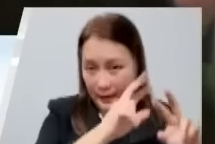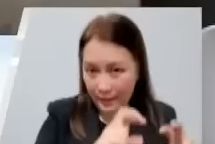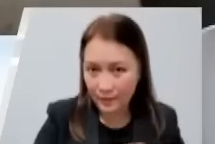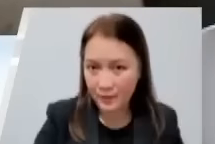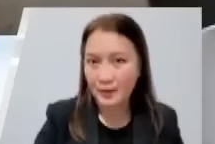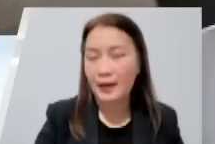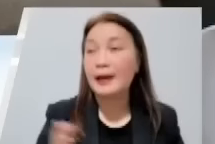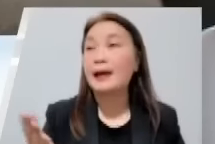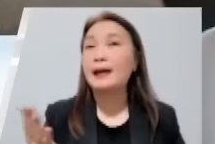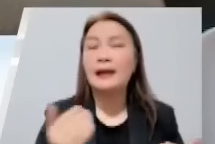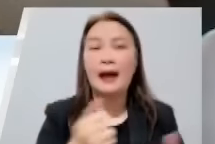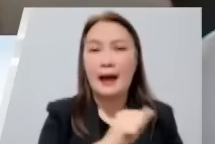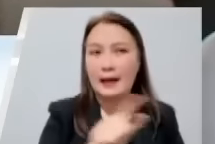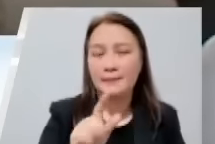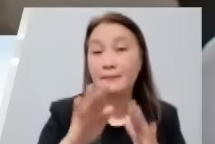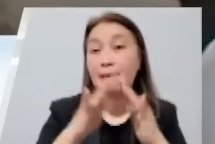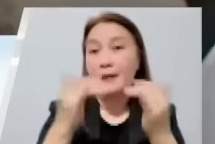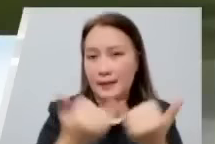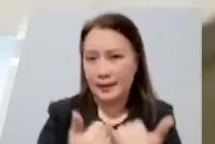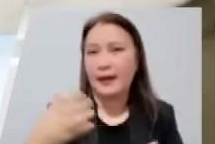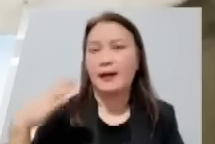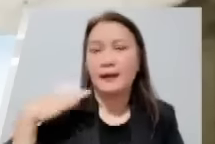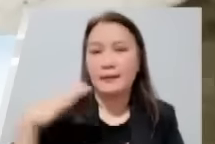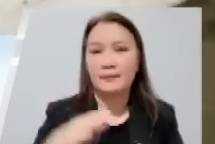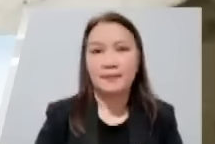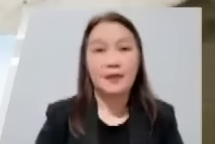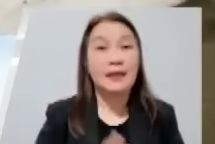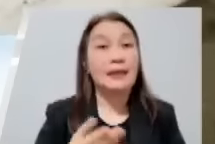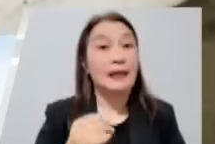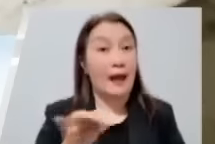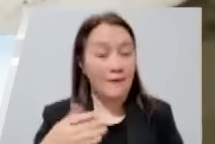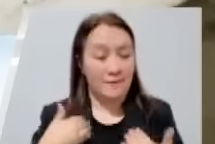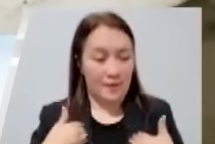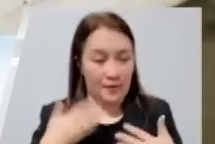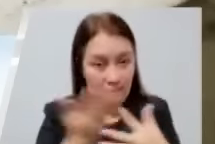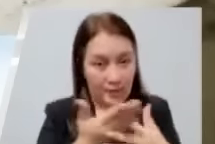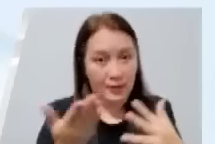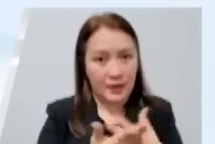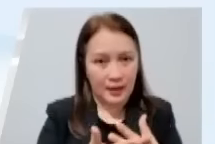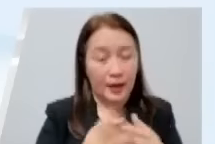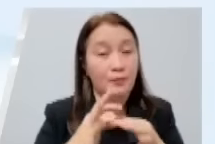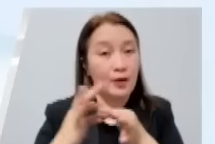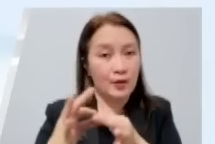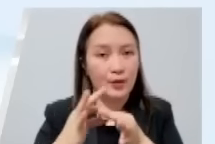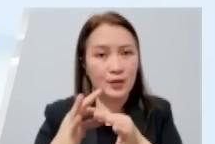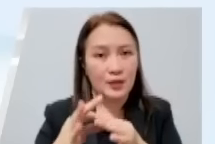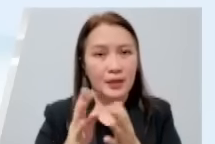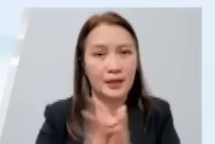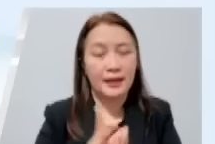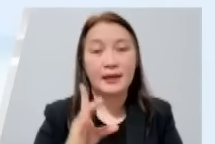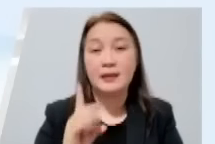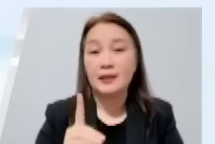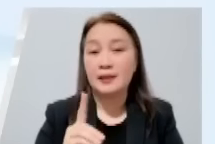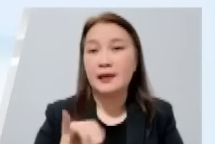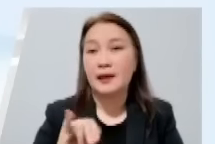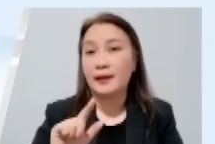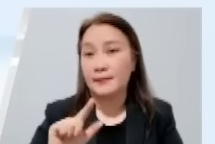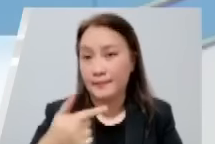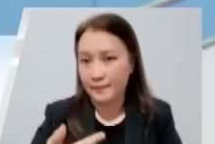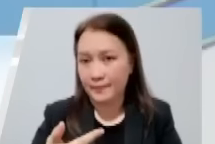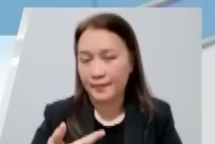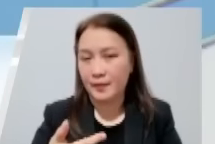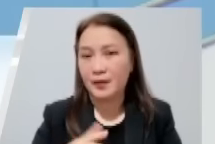barangay. Pwede raw silang maharap sa kasong kriminal. Makikipag-ugnayan daw ang COMELEC sa Department of Interior and Local Government para naman